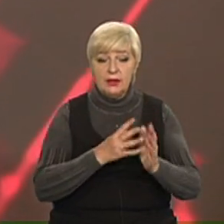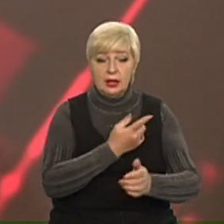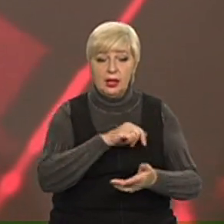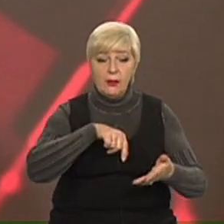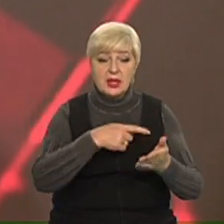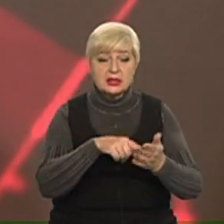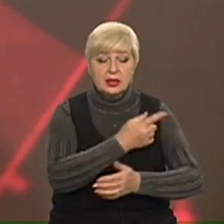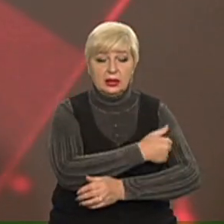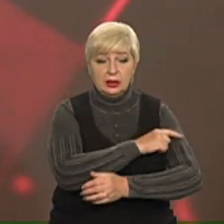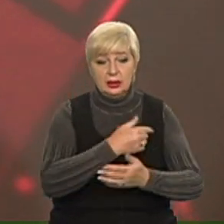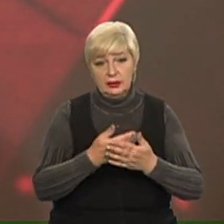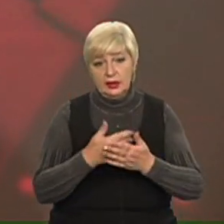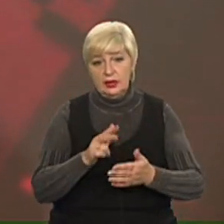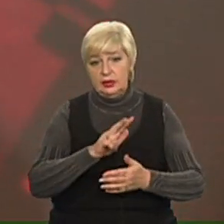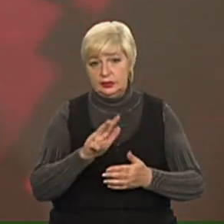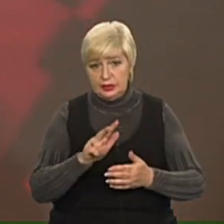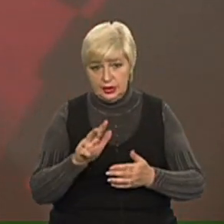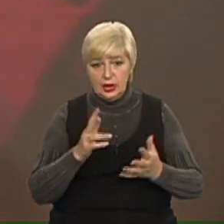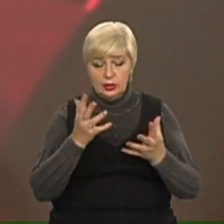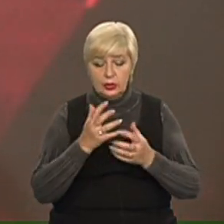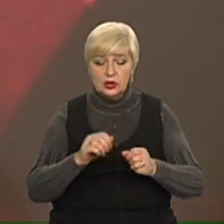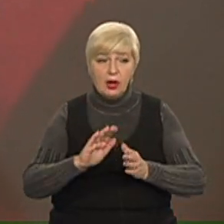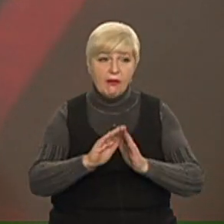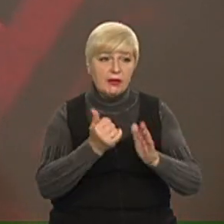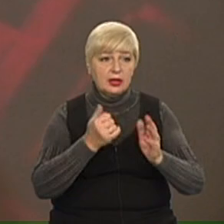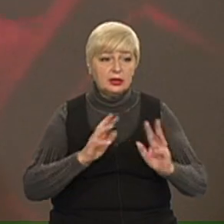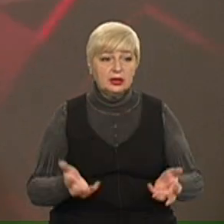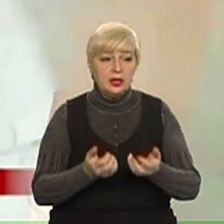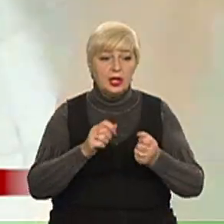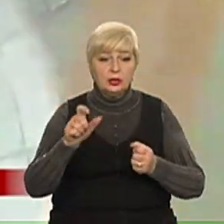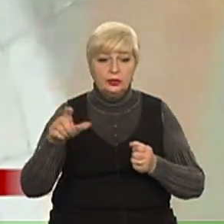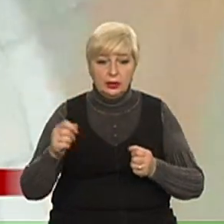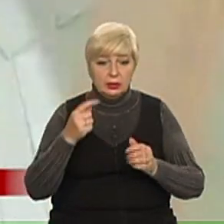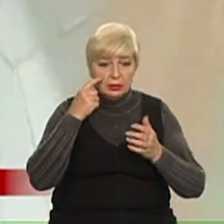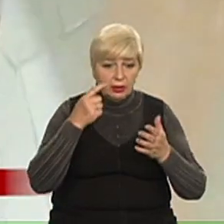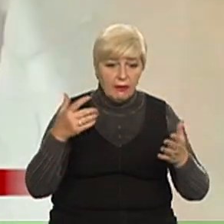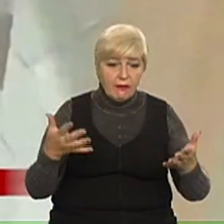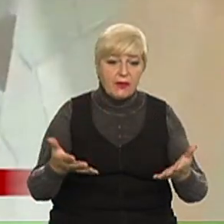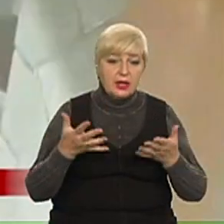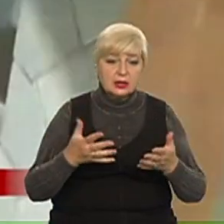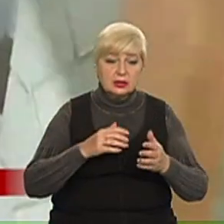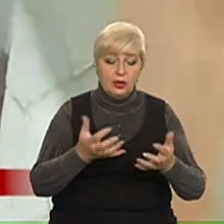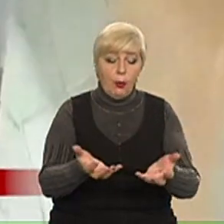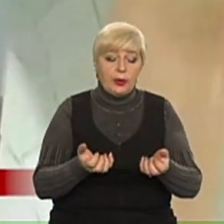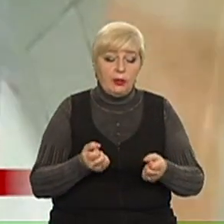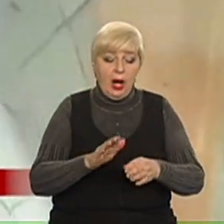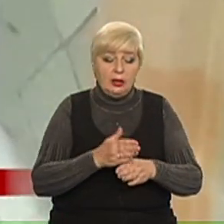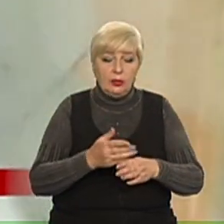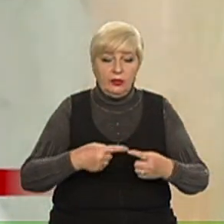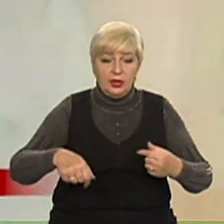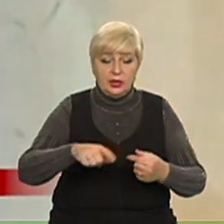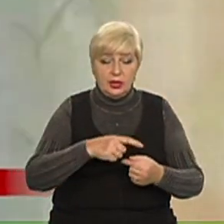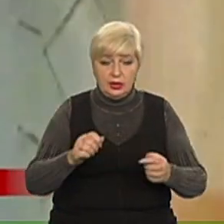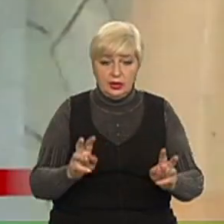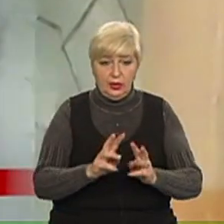Пожежа сталася близько 3-ї години ранку. На місце викликали рятувальників, ті встановили – зайнялось в приймальному відділенні. Вогонь знищив